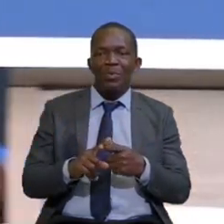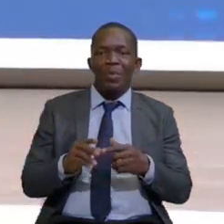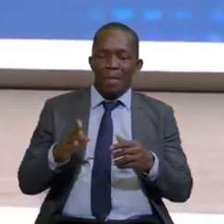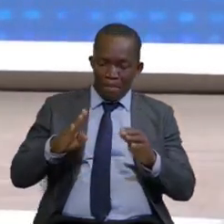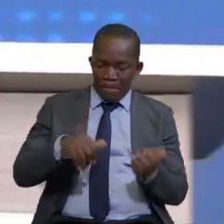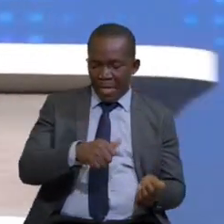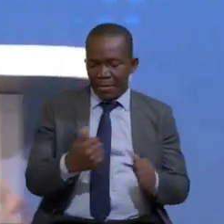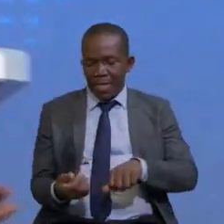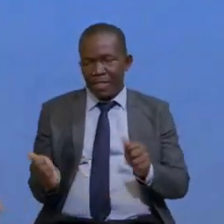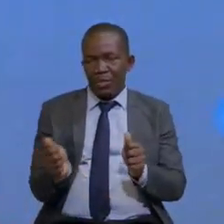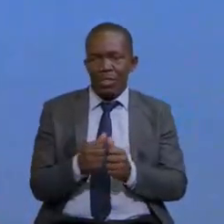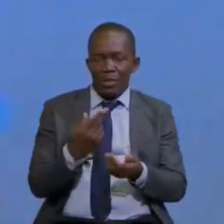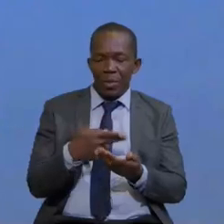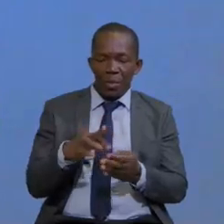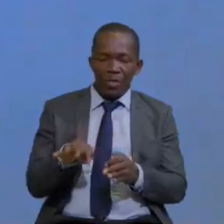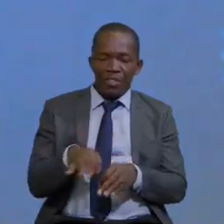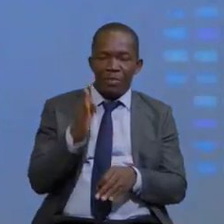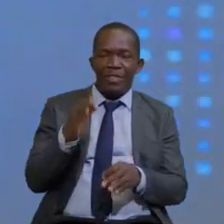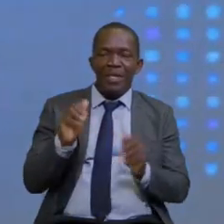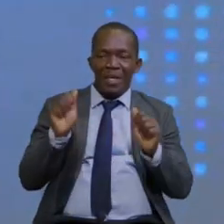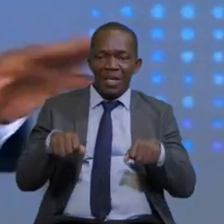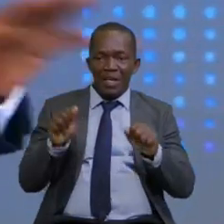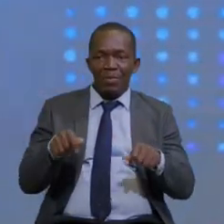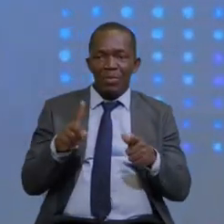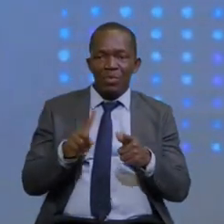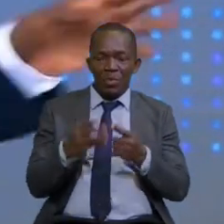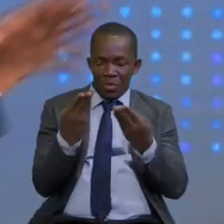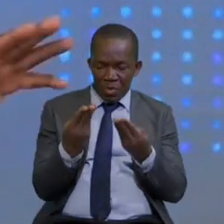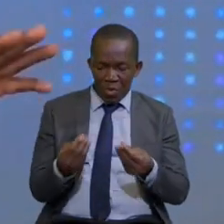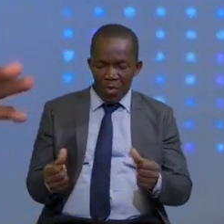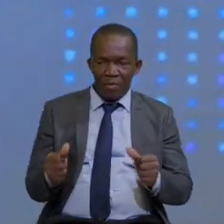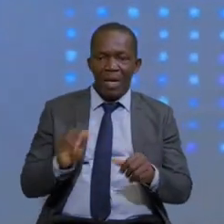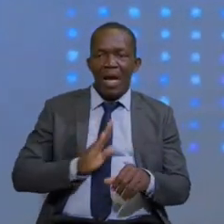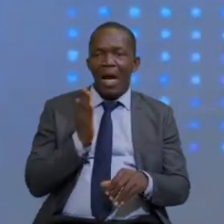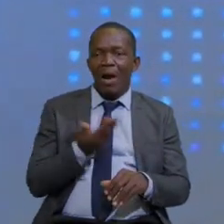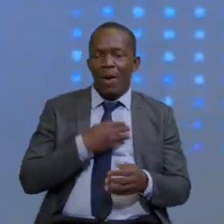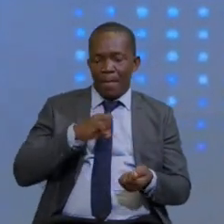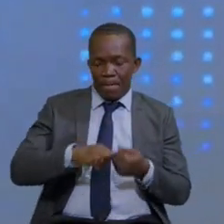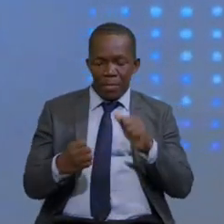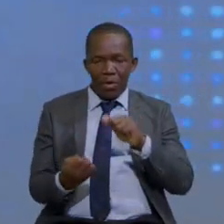le Saint-Esprit. Il est capable de régler nos problèmes. Il est capable de gérer